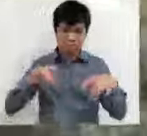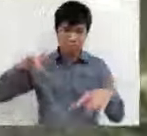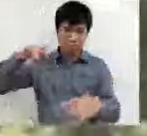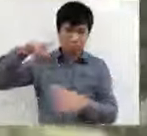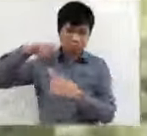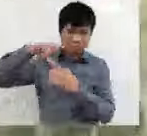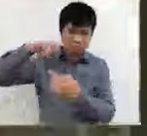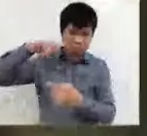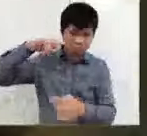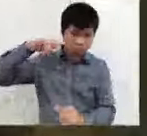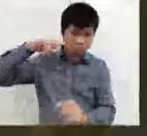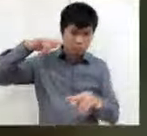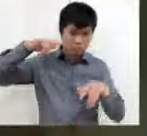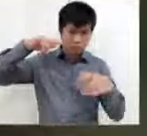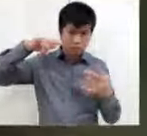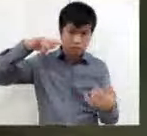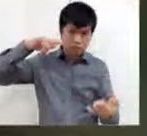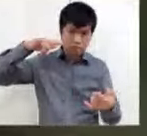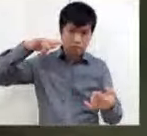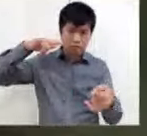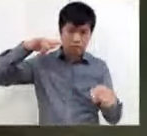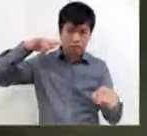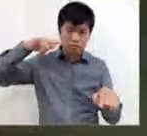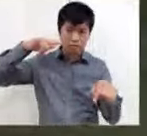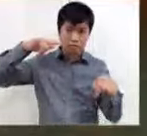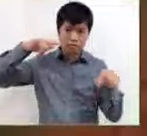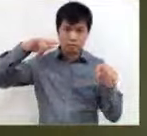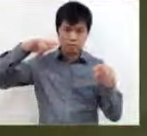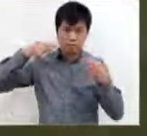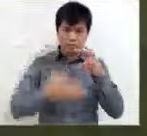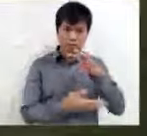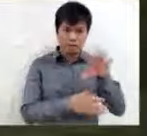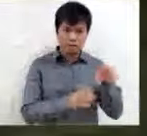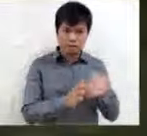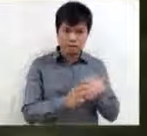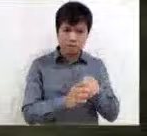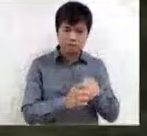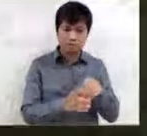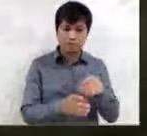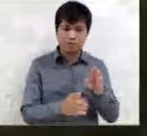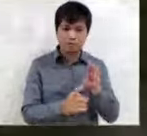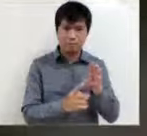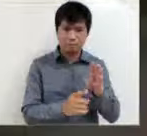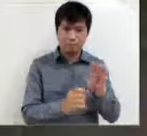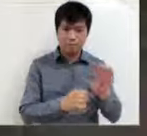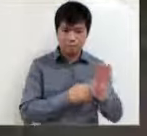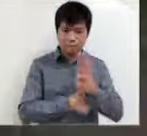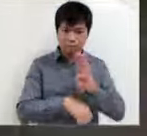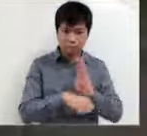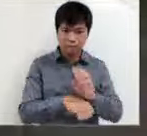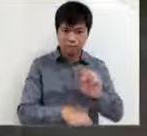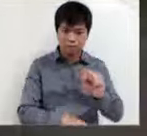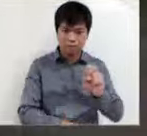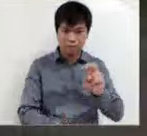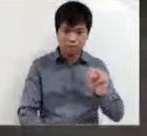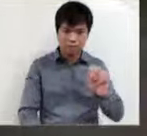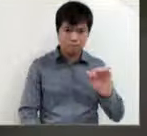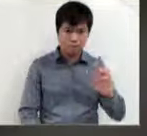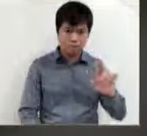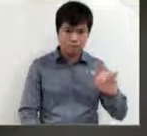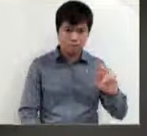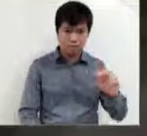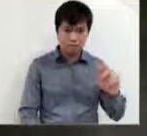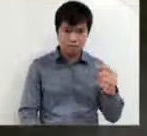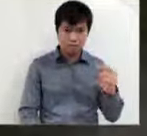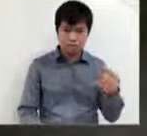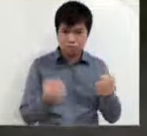ng Sierra Madre na sakop ng bayan ng San Mariano. Natagpuan ng mga rescuer na wala ng buhay ang pilotong si